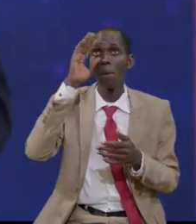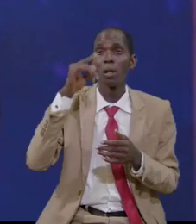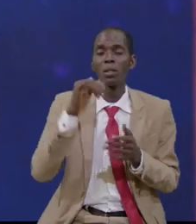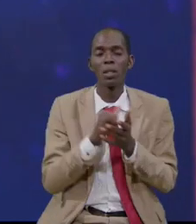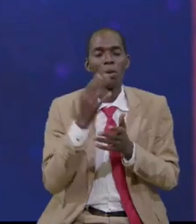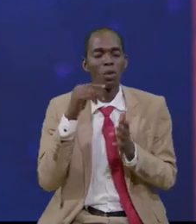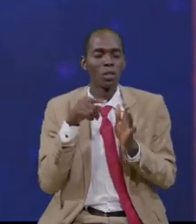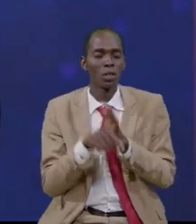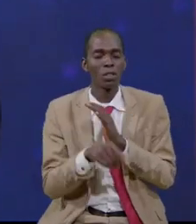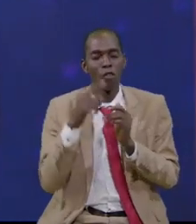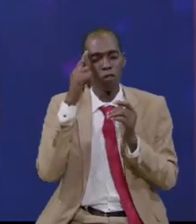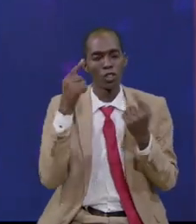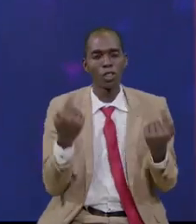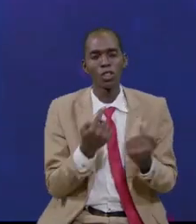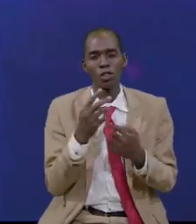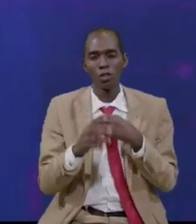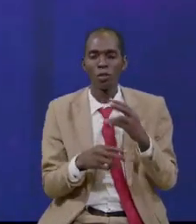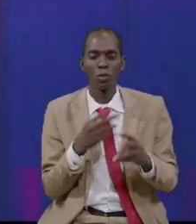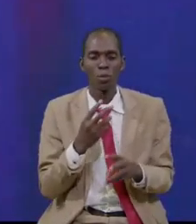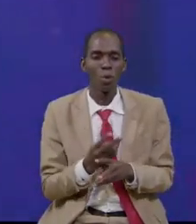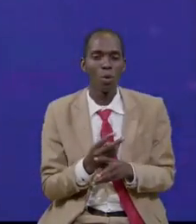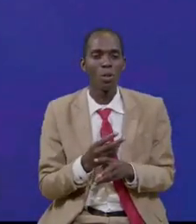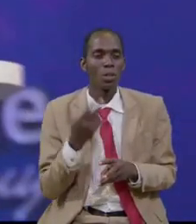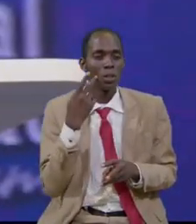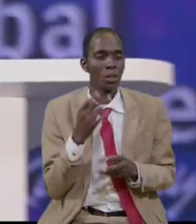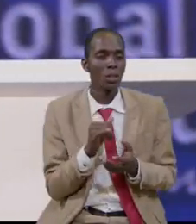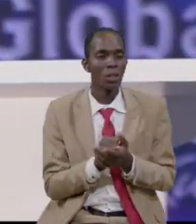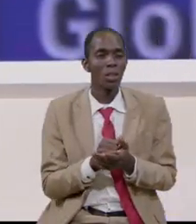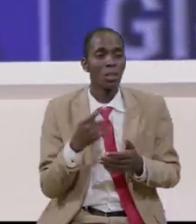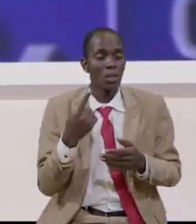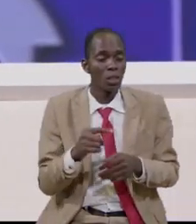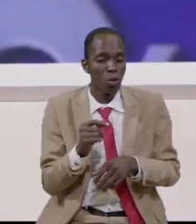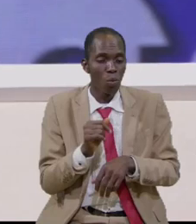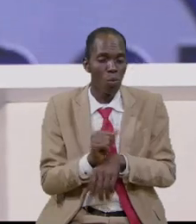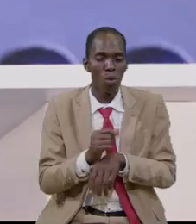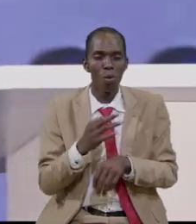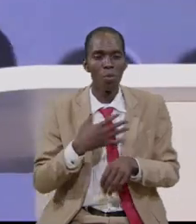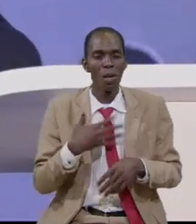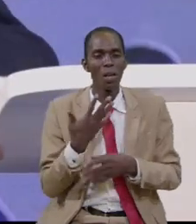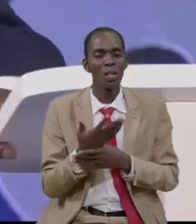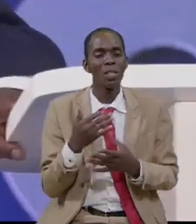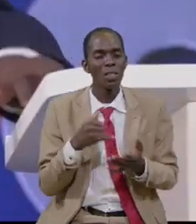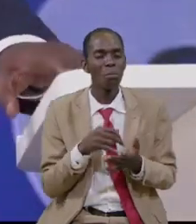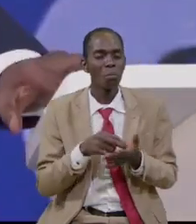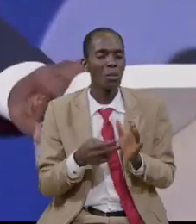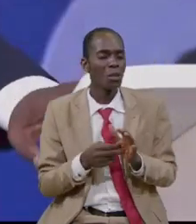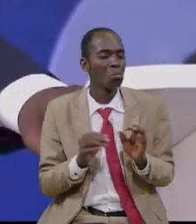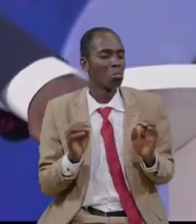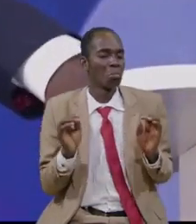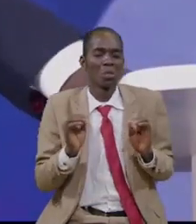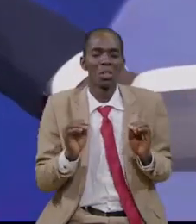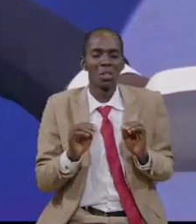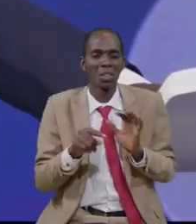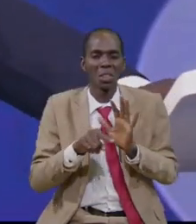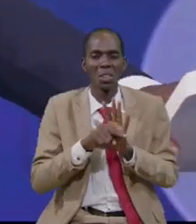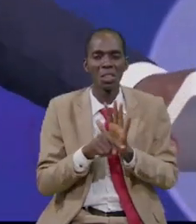pas moi. Oh, les œufs de mes mains. Oh, ça n'a aucune valeur. En réalité, que c'est rien que mou, que quelque chose.